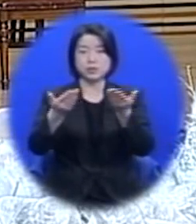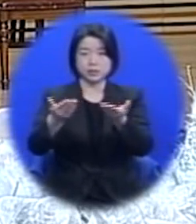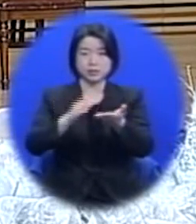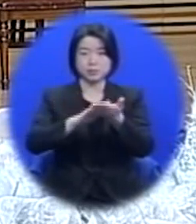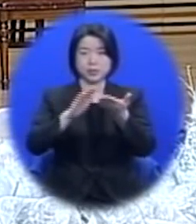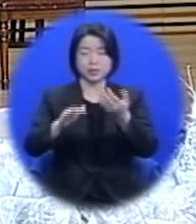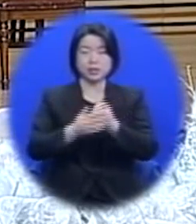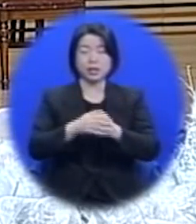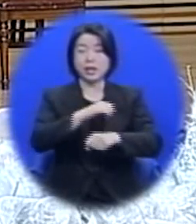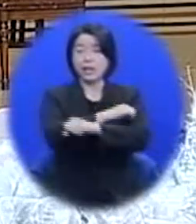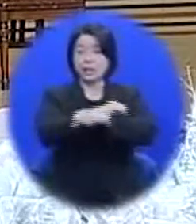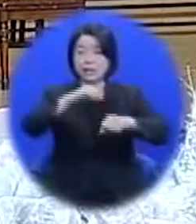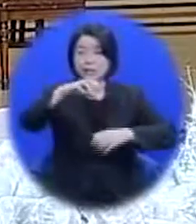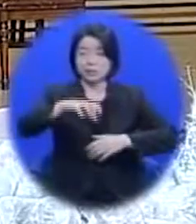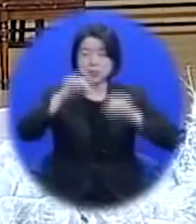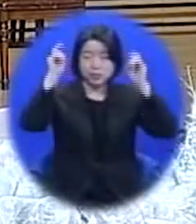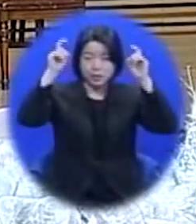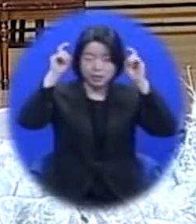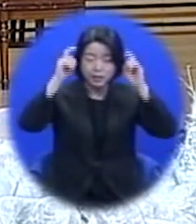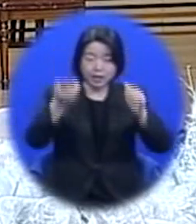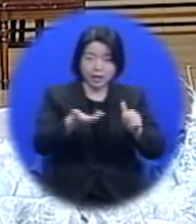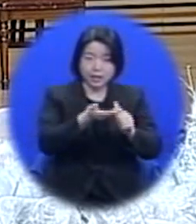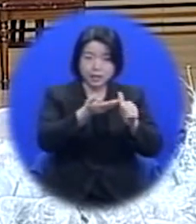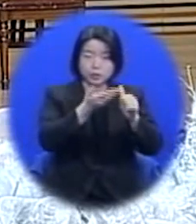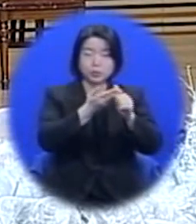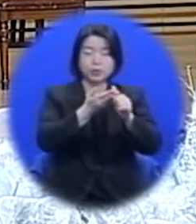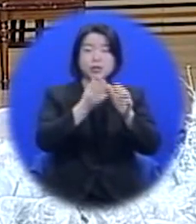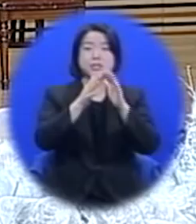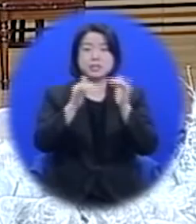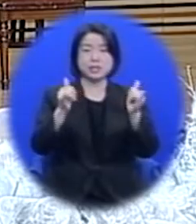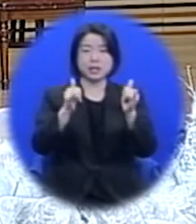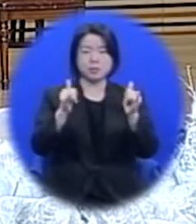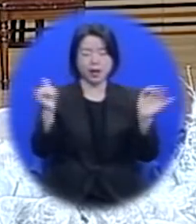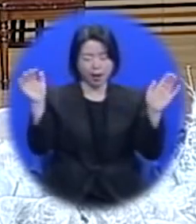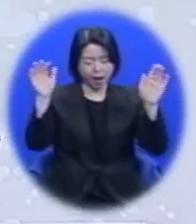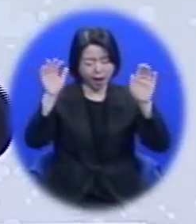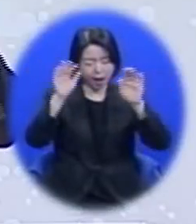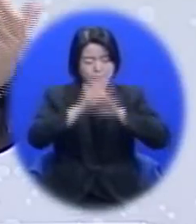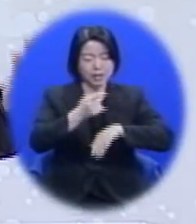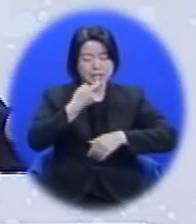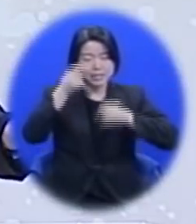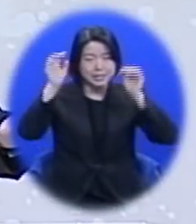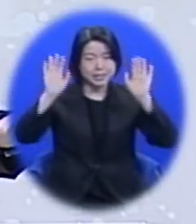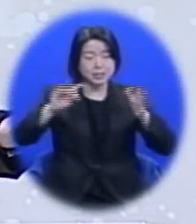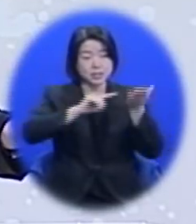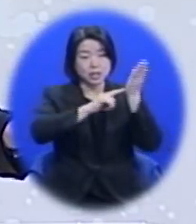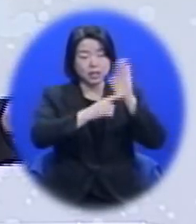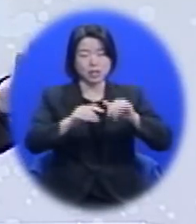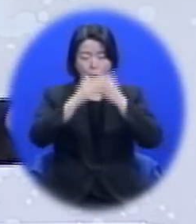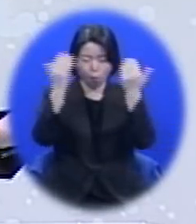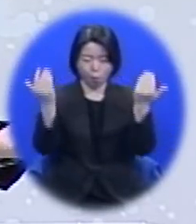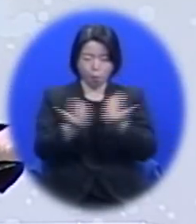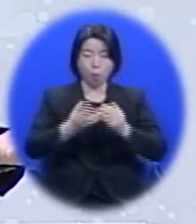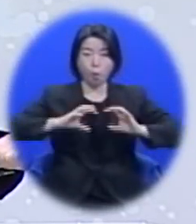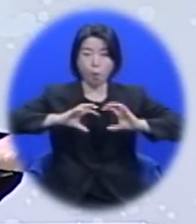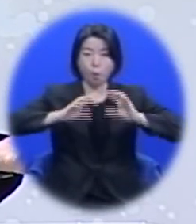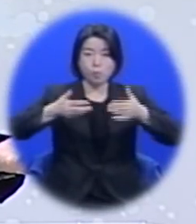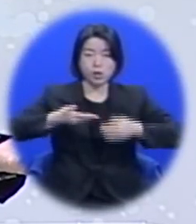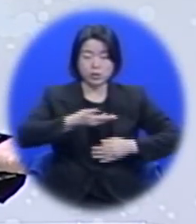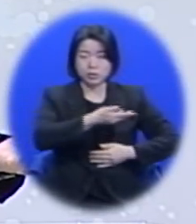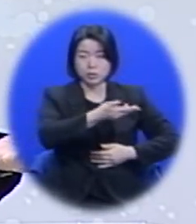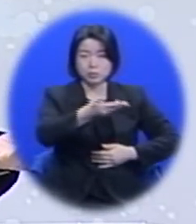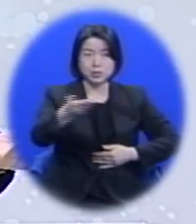들판에서 양을 치던 목동들이 한밤중에 천사가 나타나서 온 백성에게 미칠 큰 기쁨의